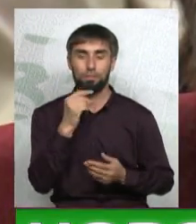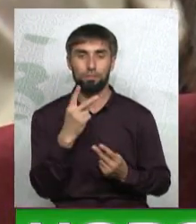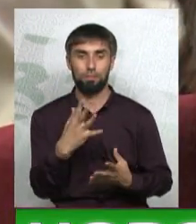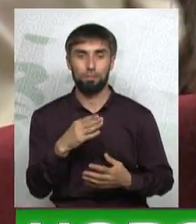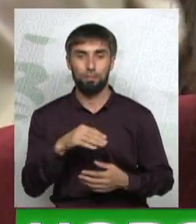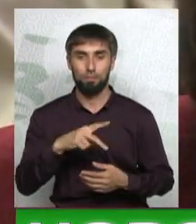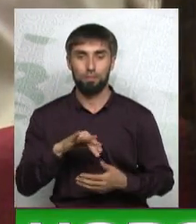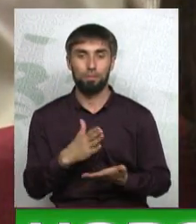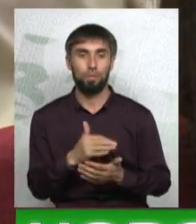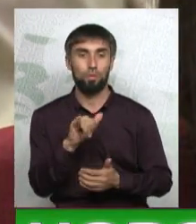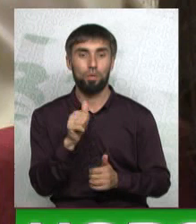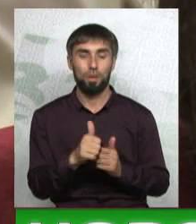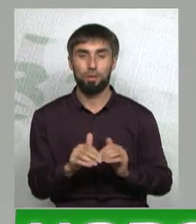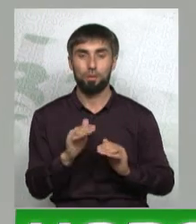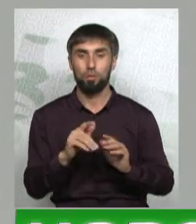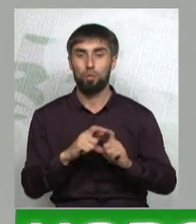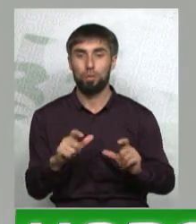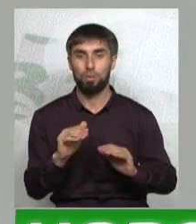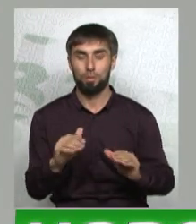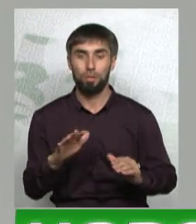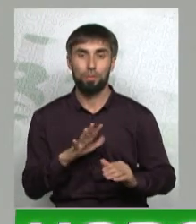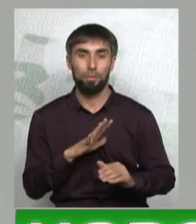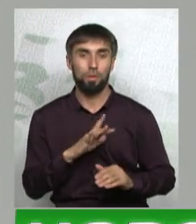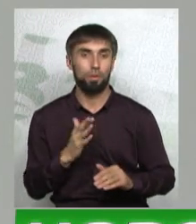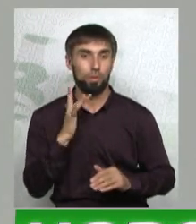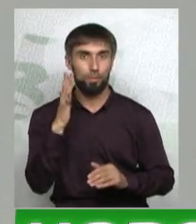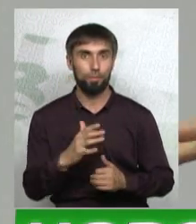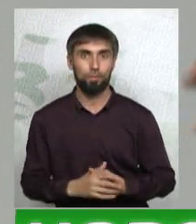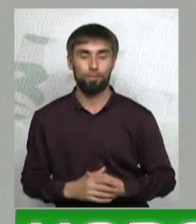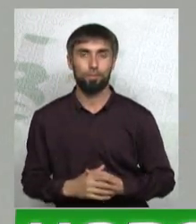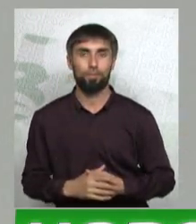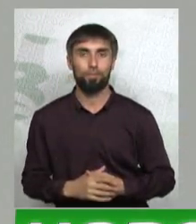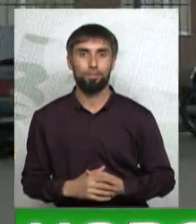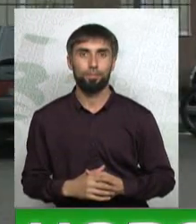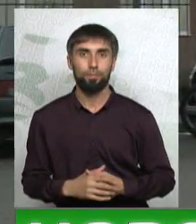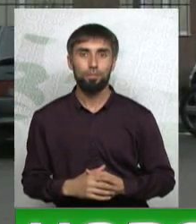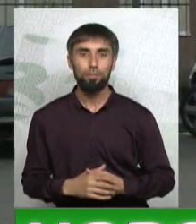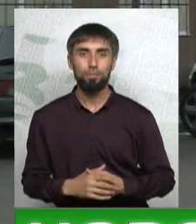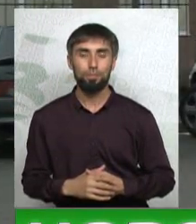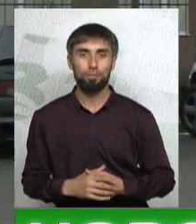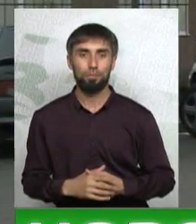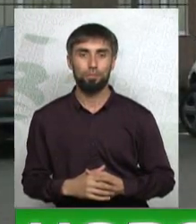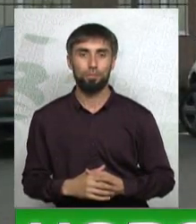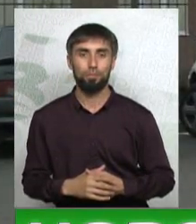явные таланты есть у каждого школьника. Было бы желание. Тамара Хашагульгова, Мухаммад Белакиев, Новости 24.